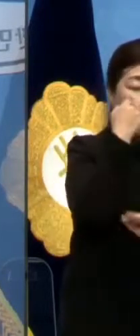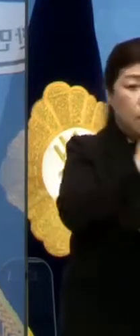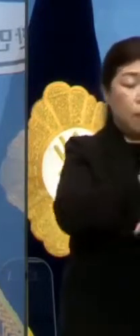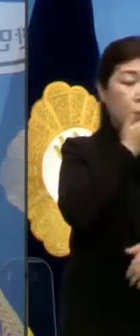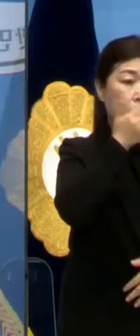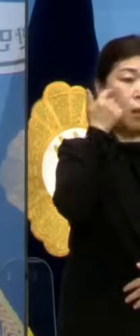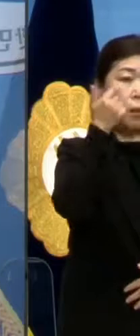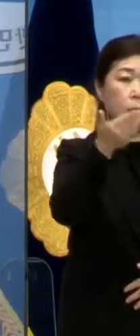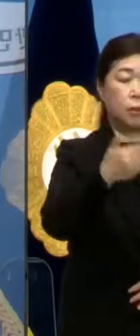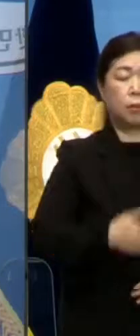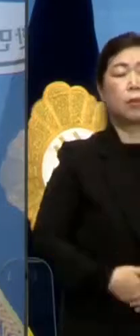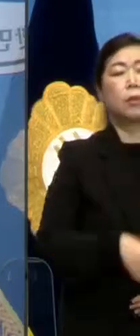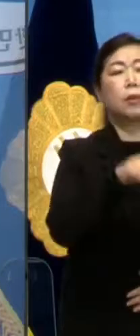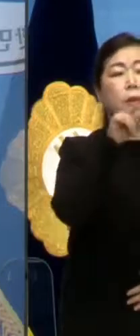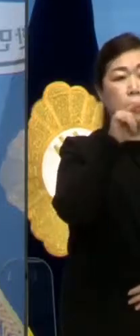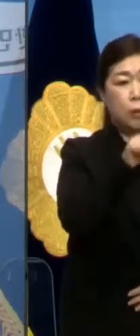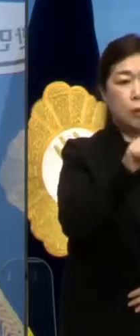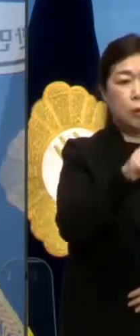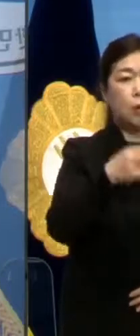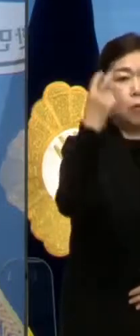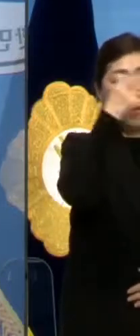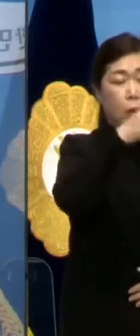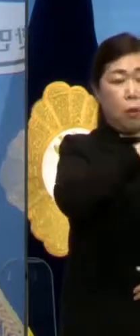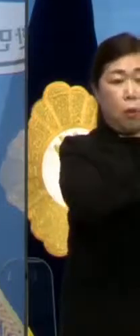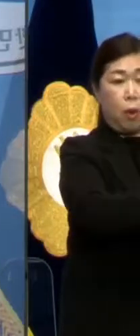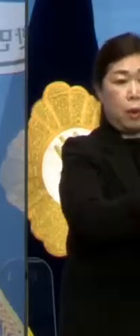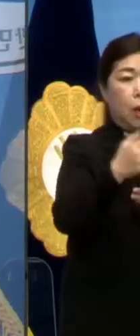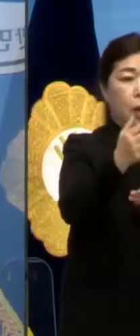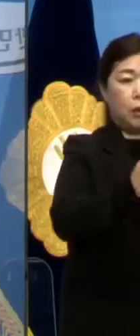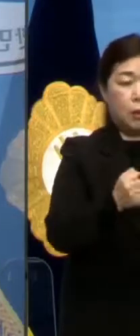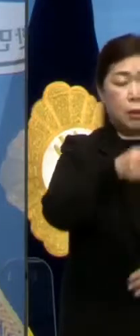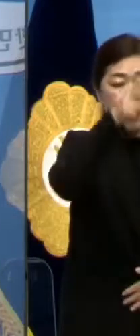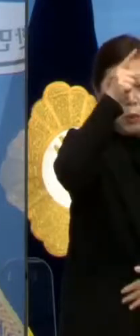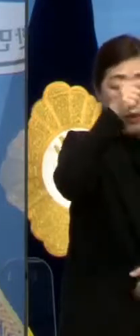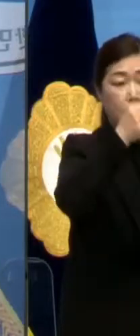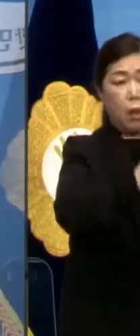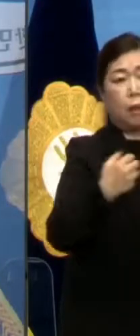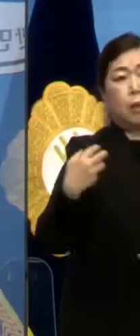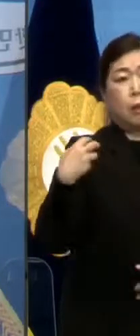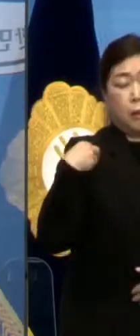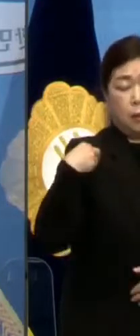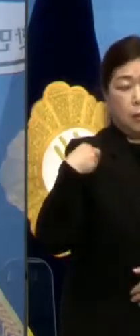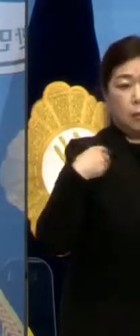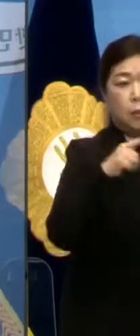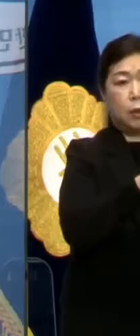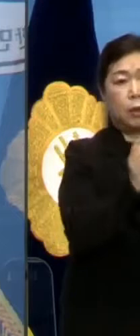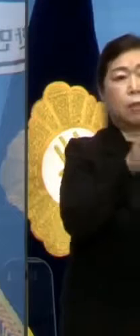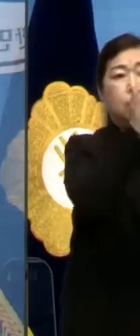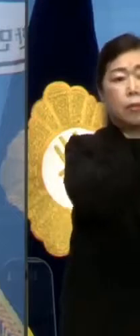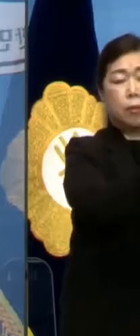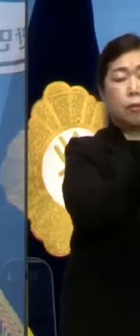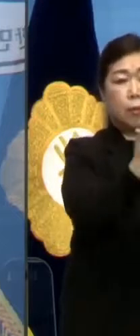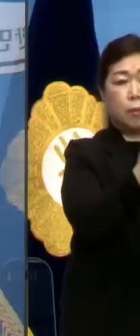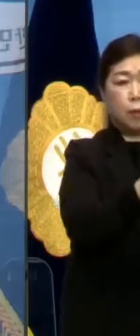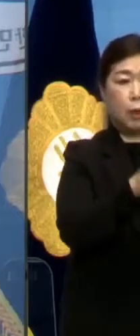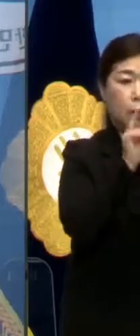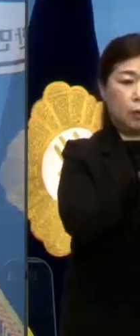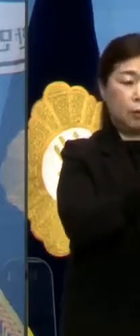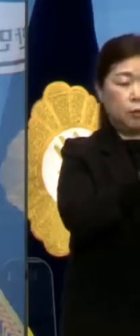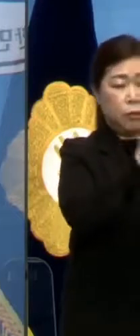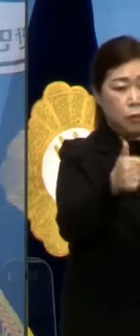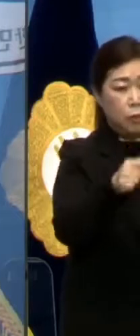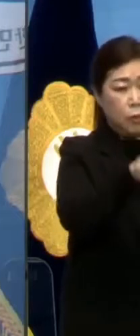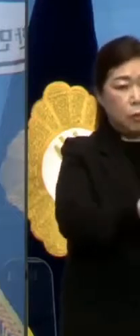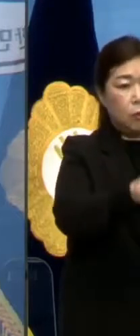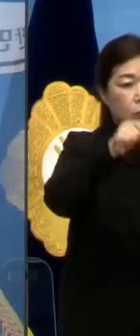있나요? 그것은 수사권을 가진 경찰이 그 역할을 다해서 정인이를